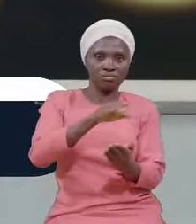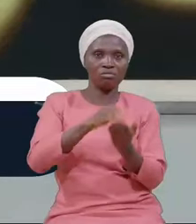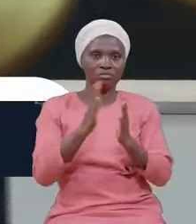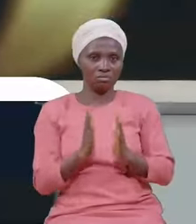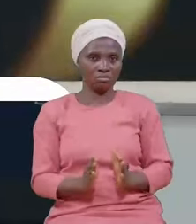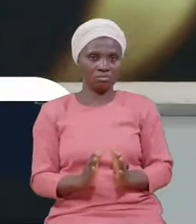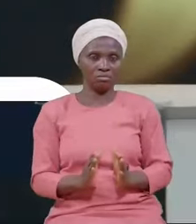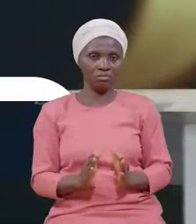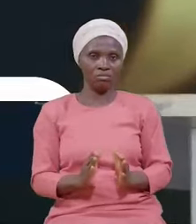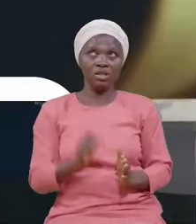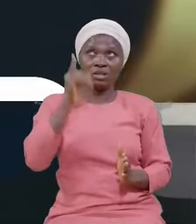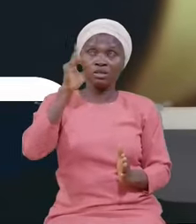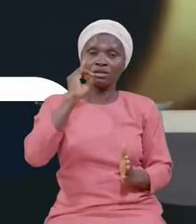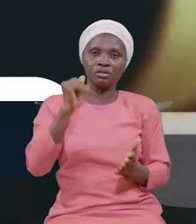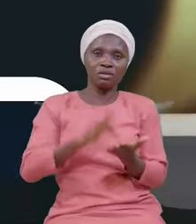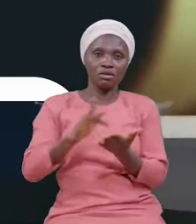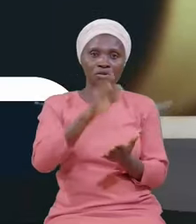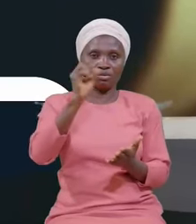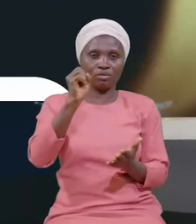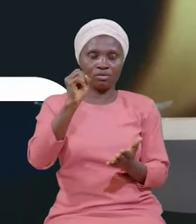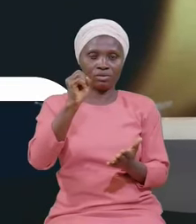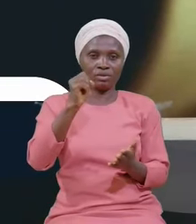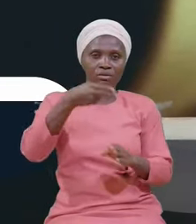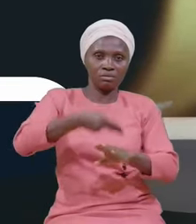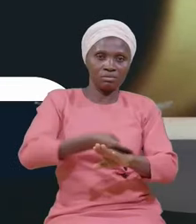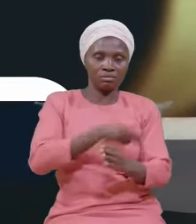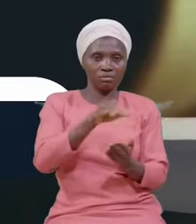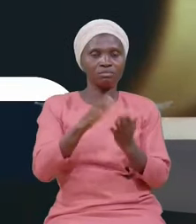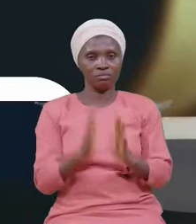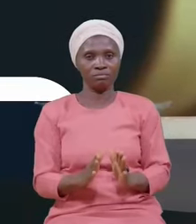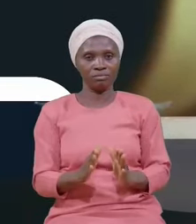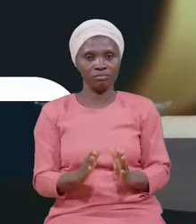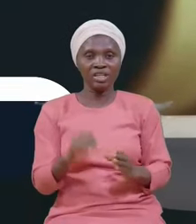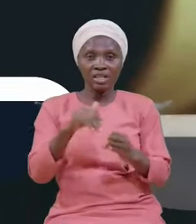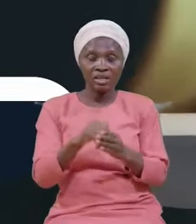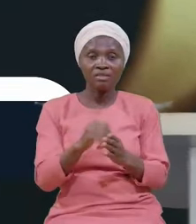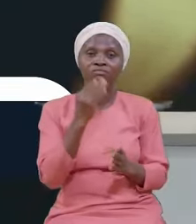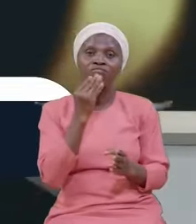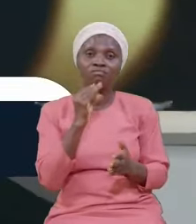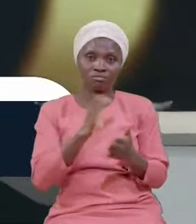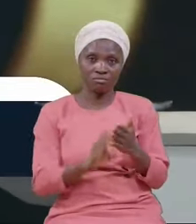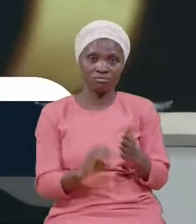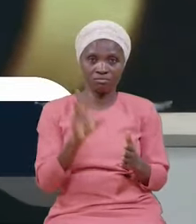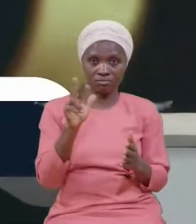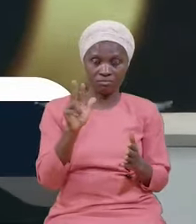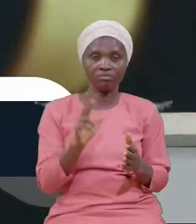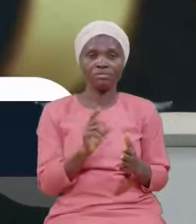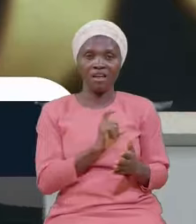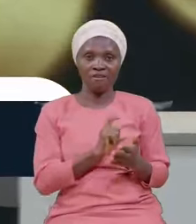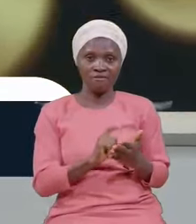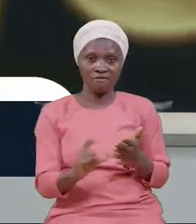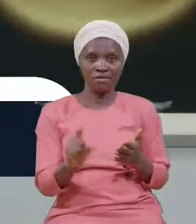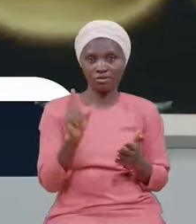Il est le bon berger. Le bon berger, en Hébreu chapitre 13, lisons le verset